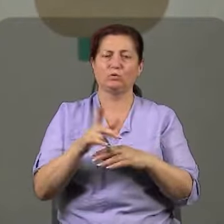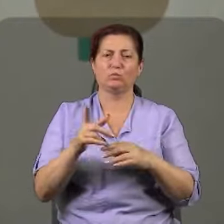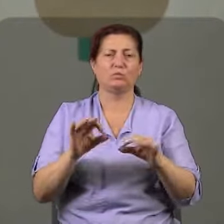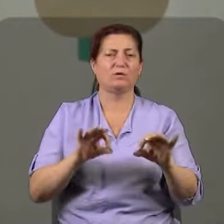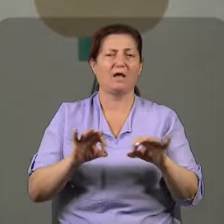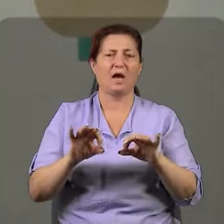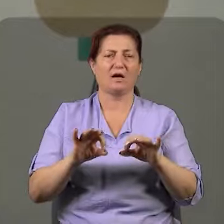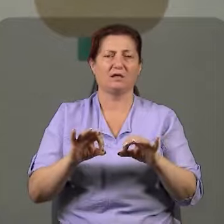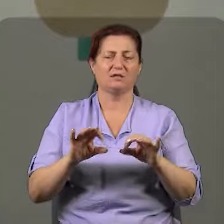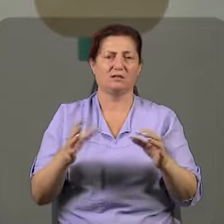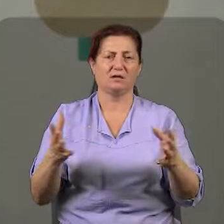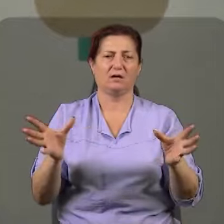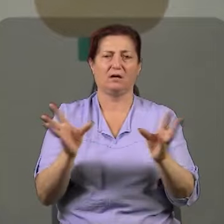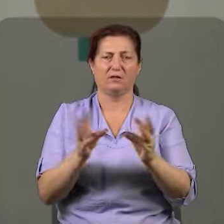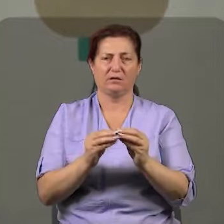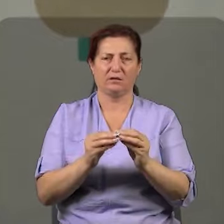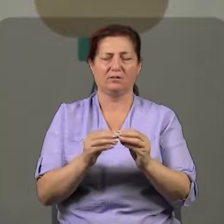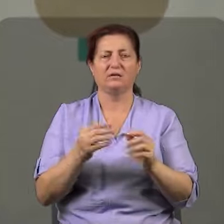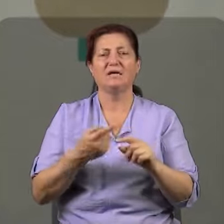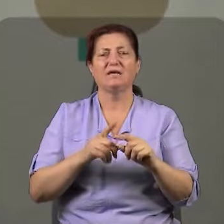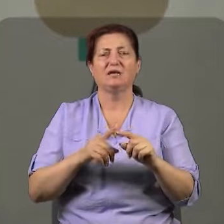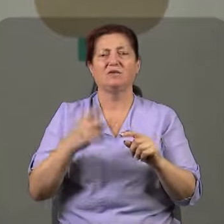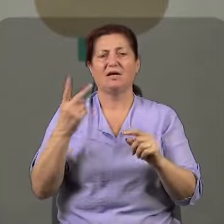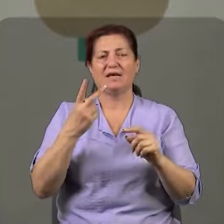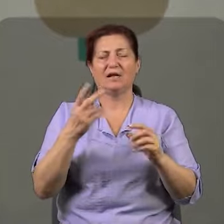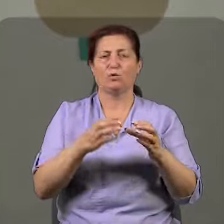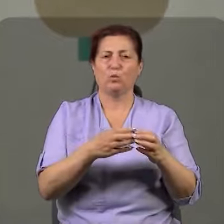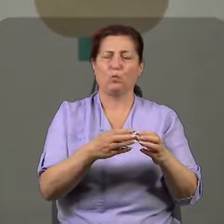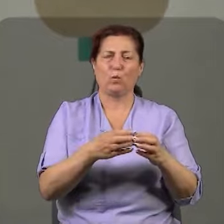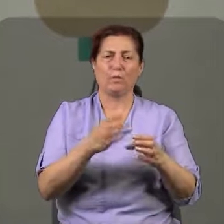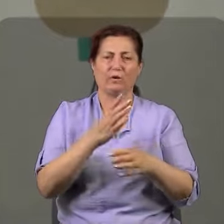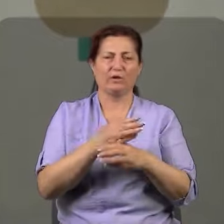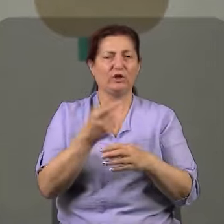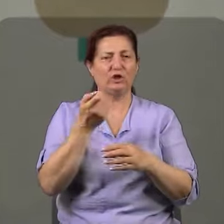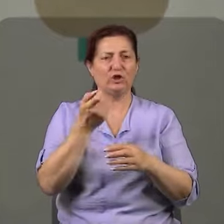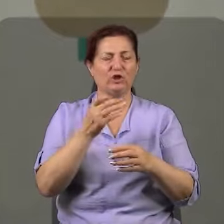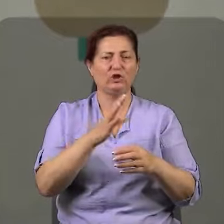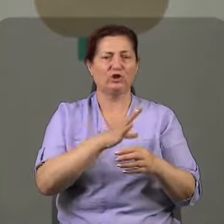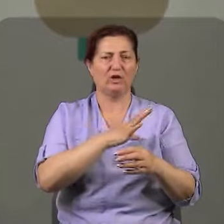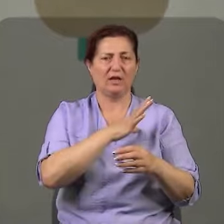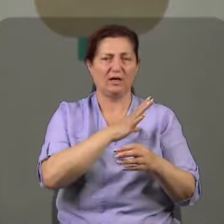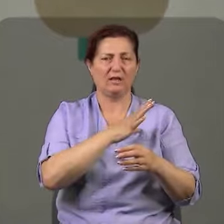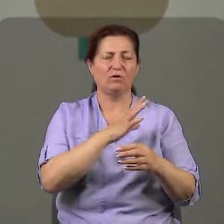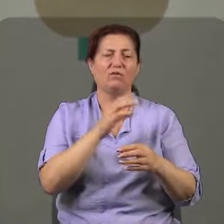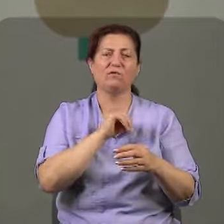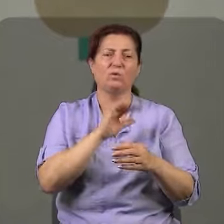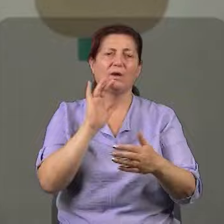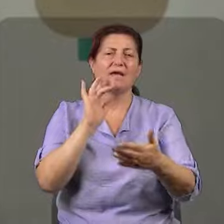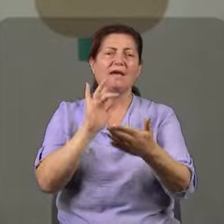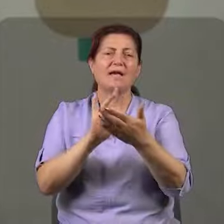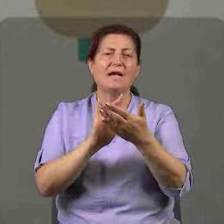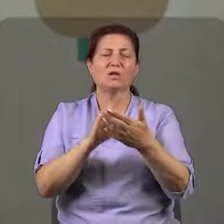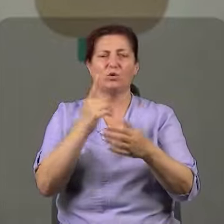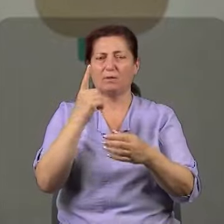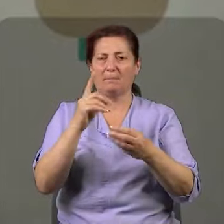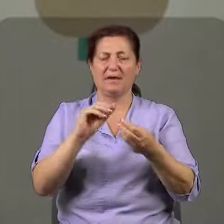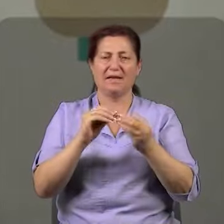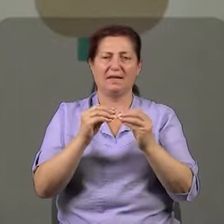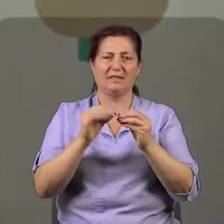հետ։ Եվ այստեղ մի երկրորդ կոմպոնենտն է կա, որ քիչ լինելով նաև կենտրոնացած է մենակ մի խնդրի